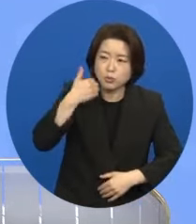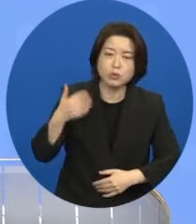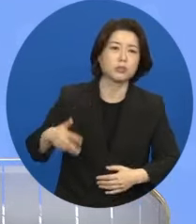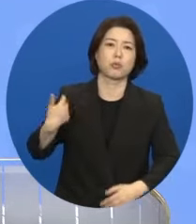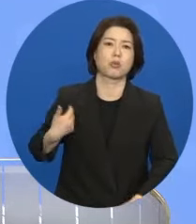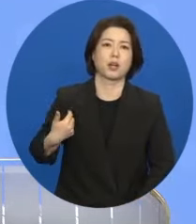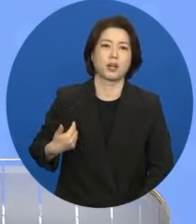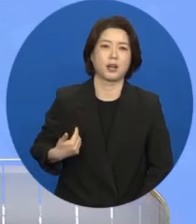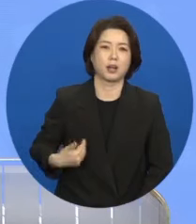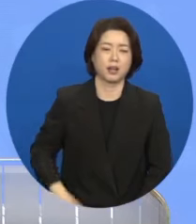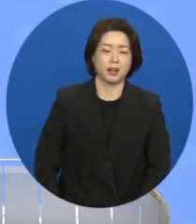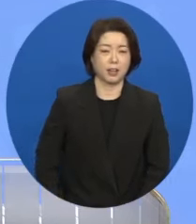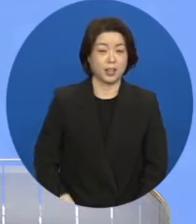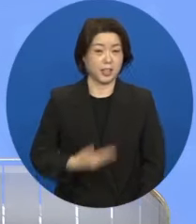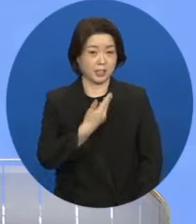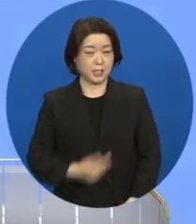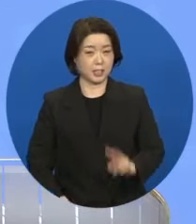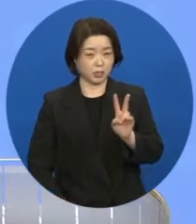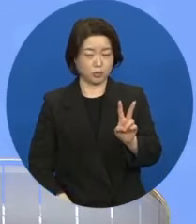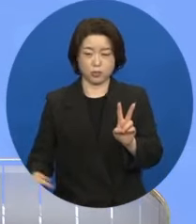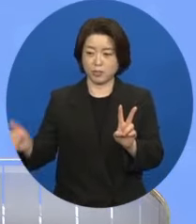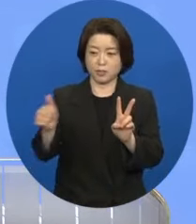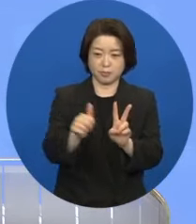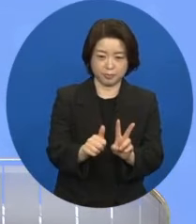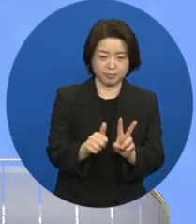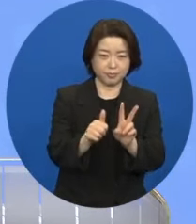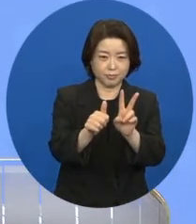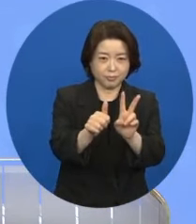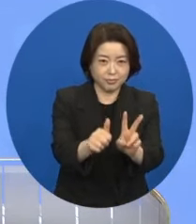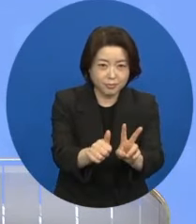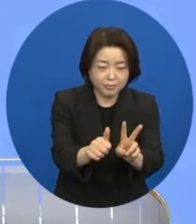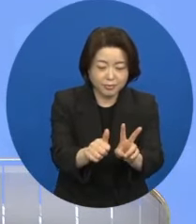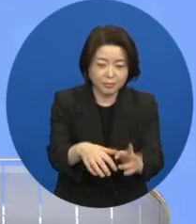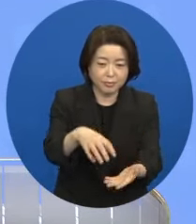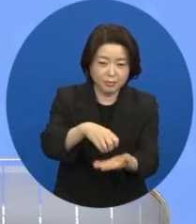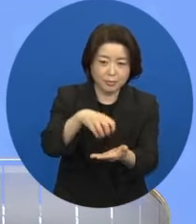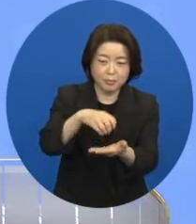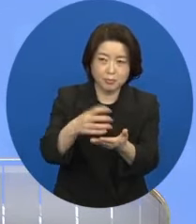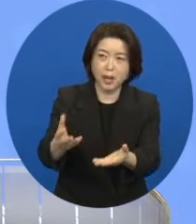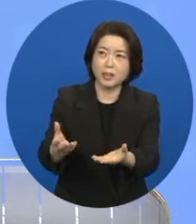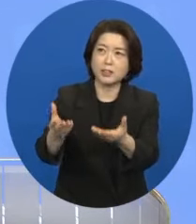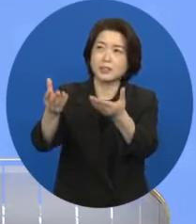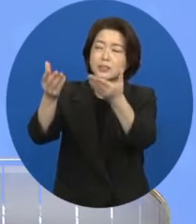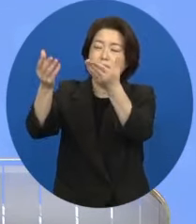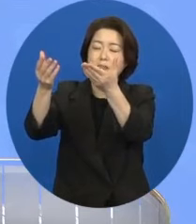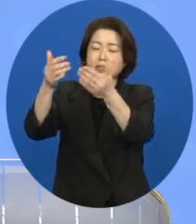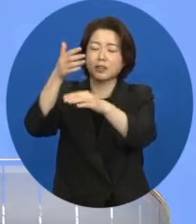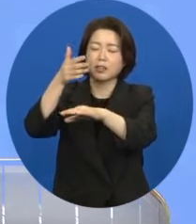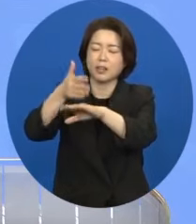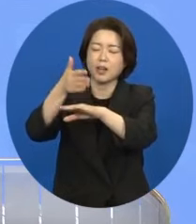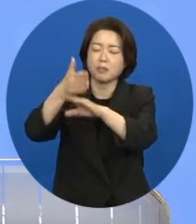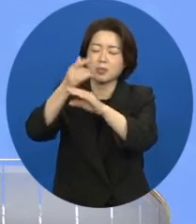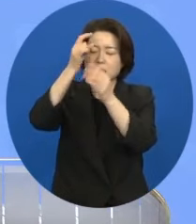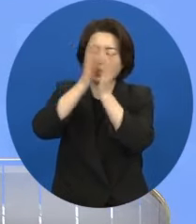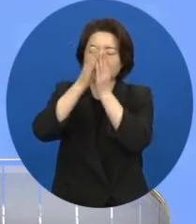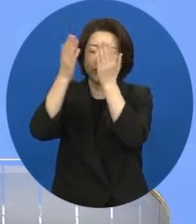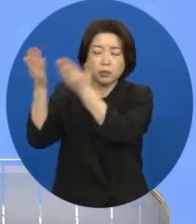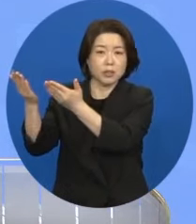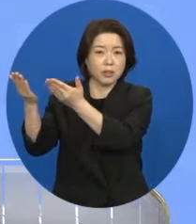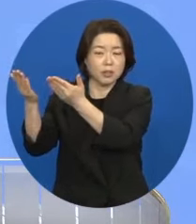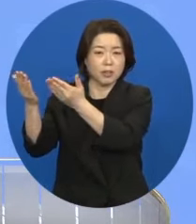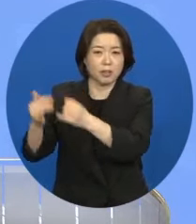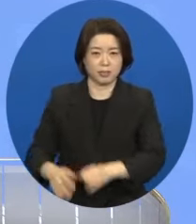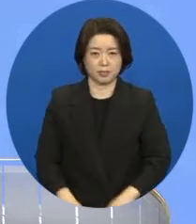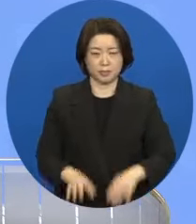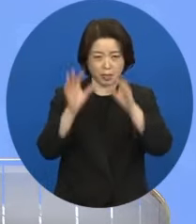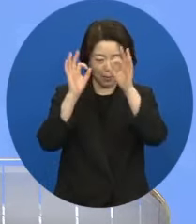이제 그 두 제자들과 함께 집에 들어가셔서 빵을 들어서 뭐 하십니까 감사 기도를 드십니다 자